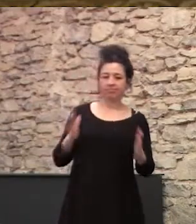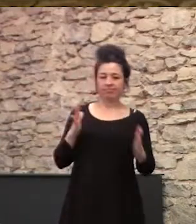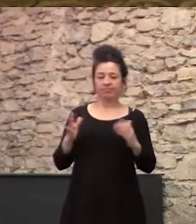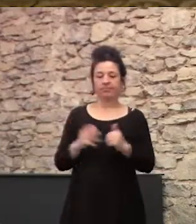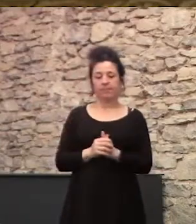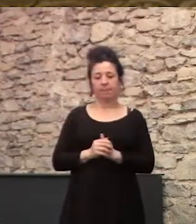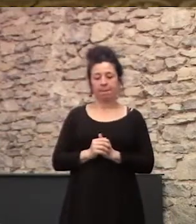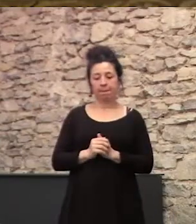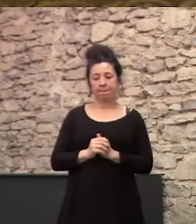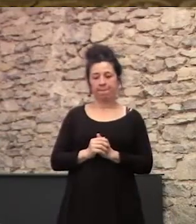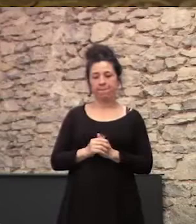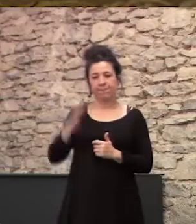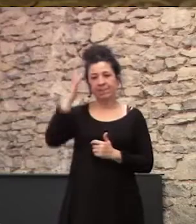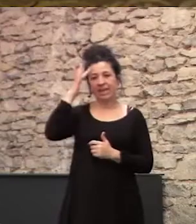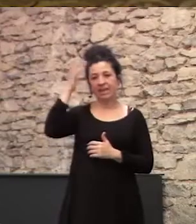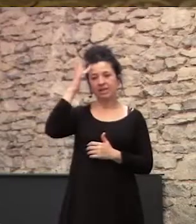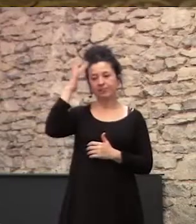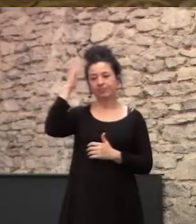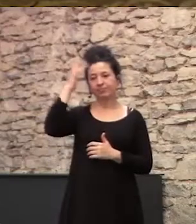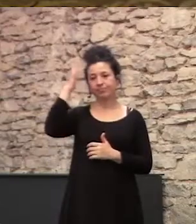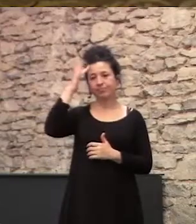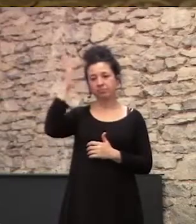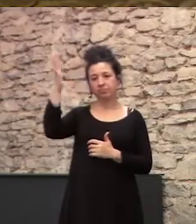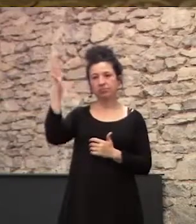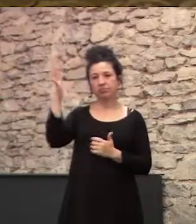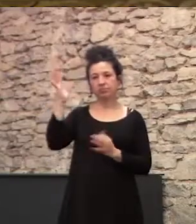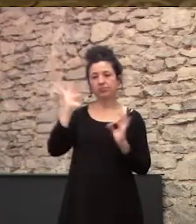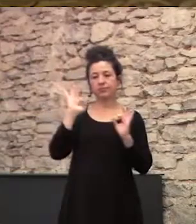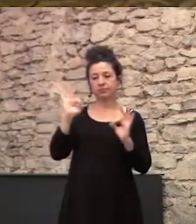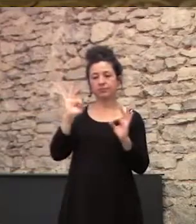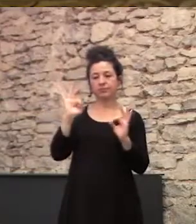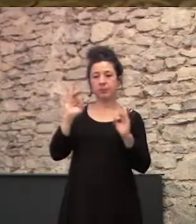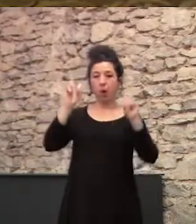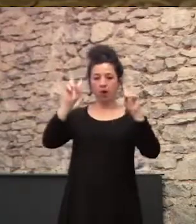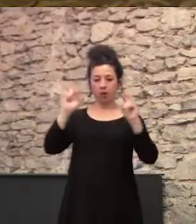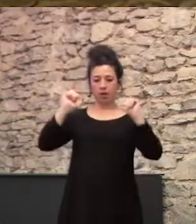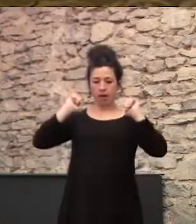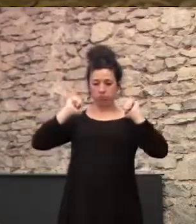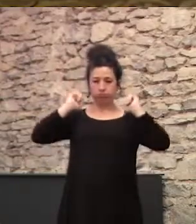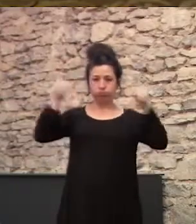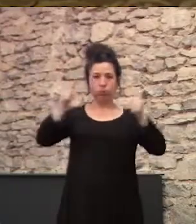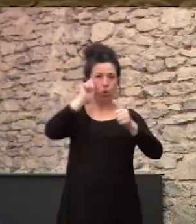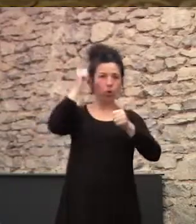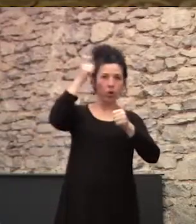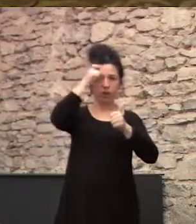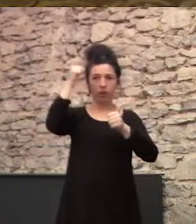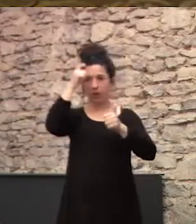bai. Imaginatzen hori beti abia puntuan beti idazkazu gola ide kontzeptu batzuk eta gero